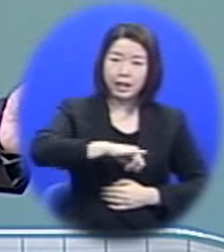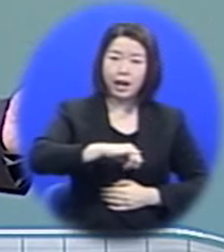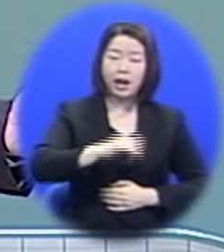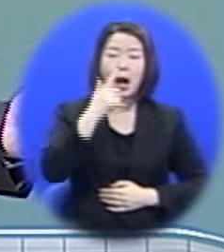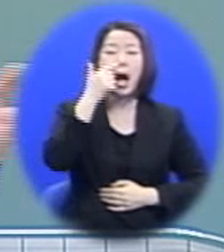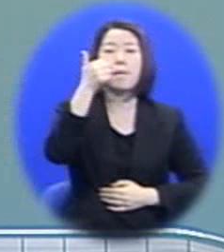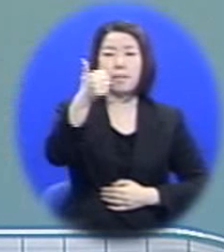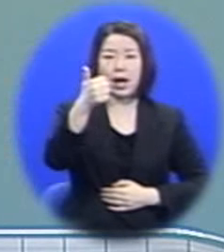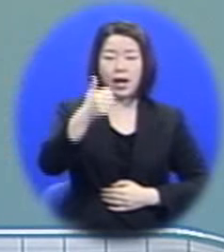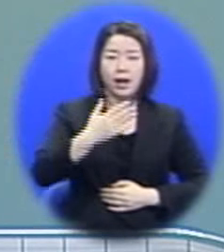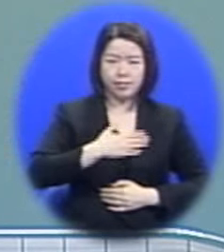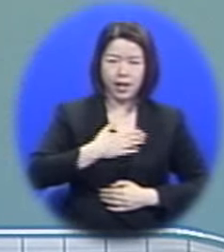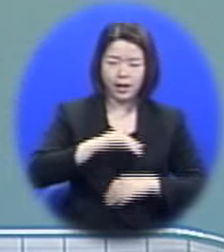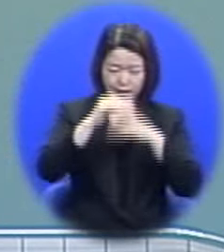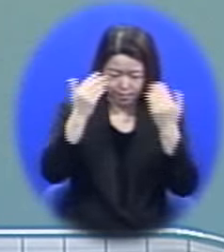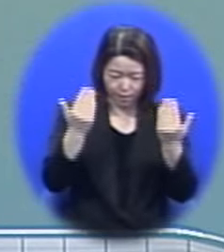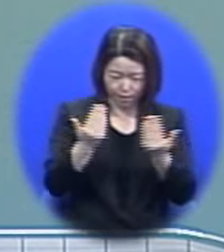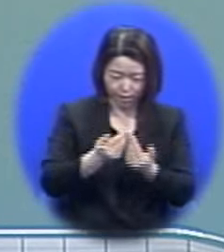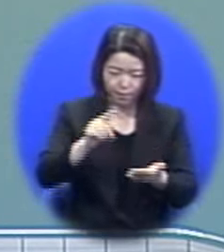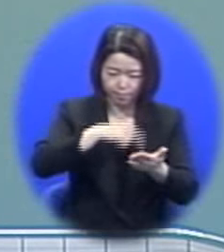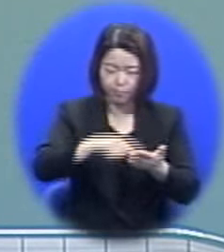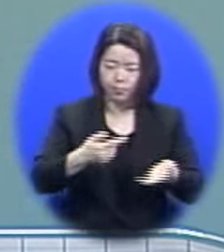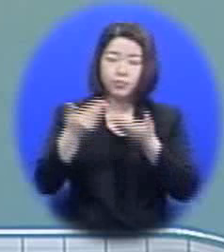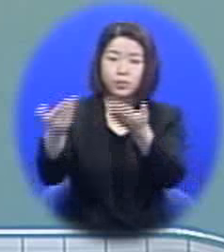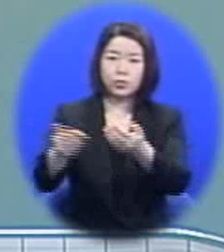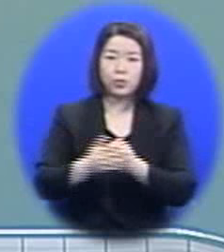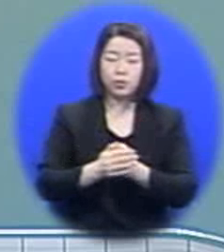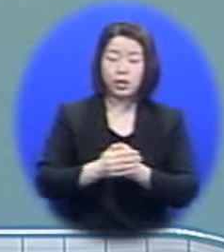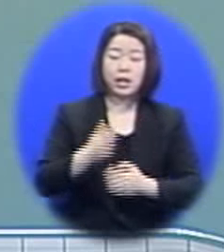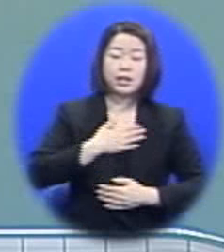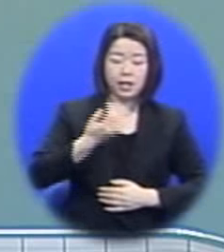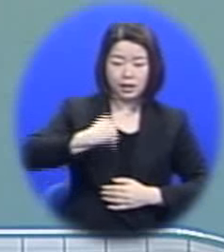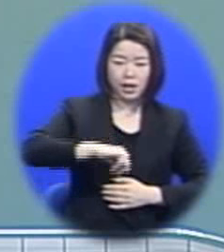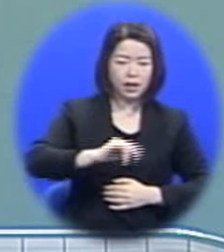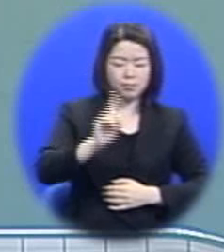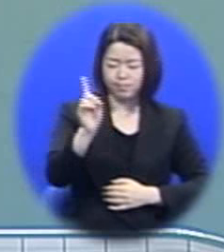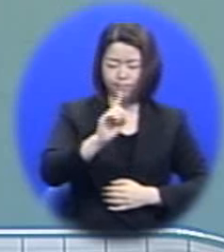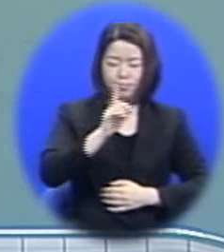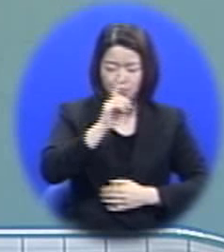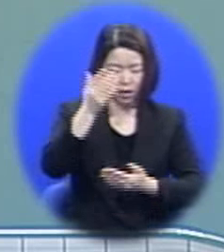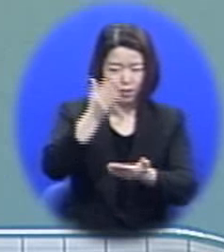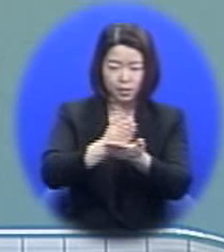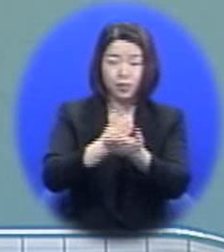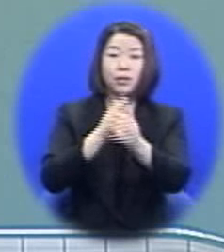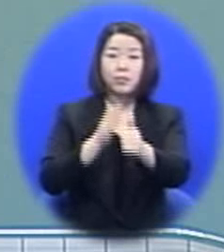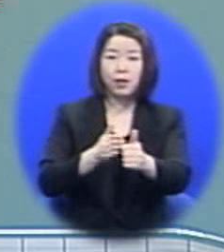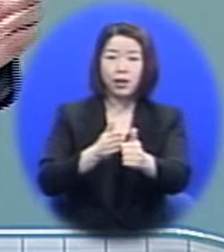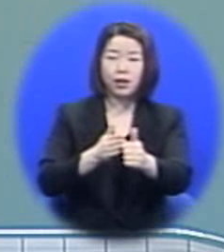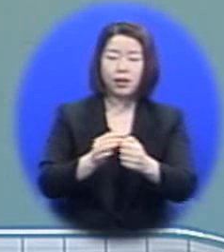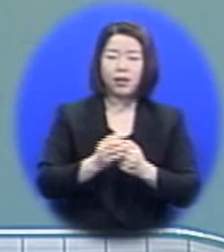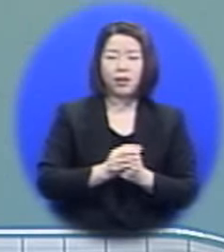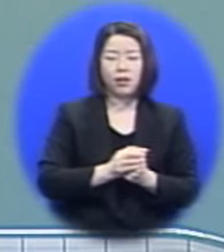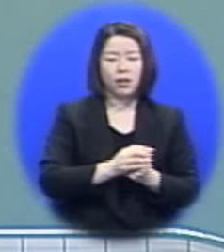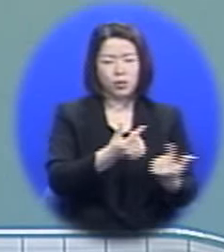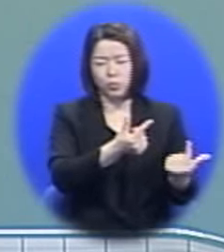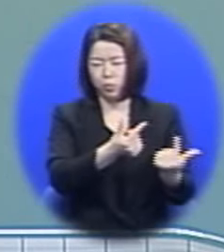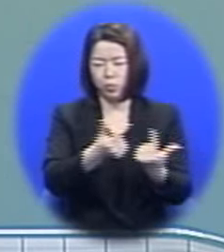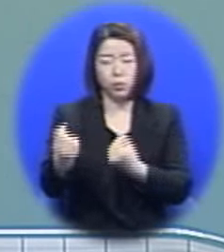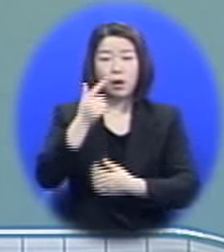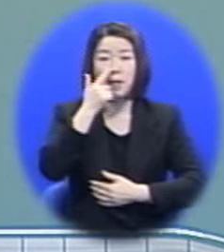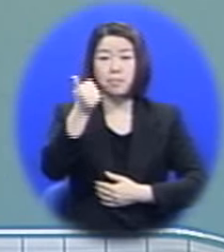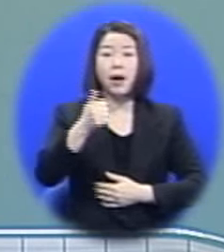아버지입니다. 제가 다 배상하겠습니다.이 아이에게는 아무 말하지 말아 주세요. 어느 아버지도 다 그렇게